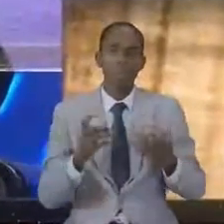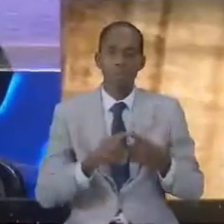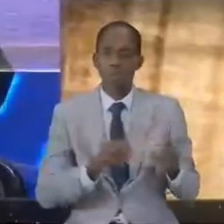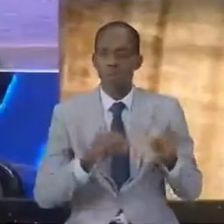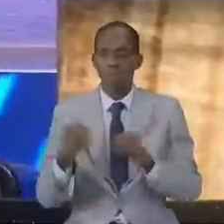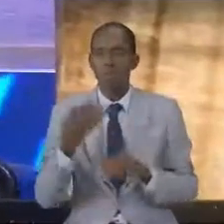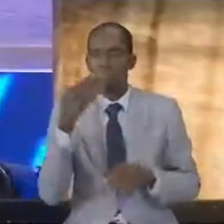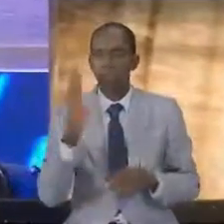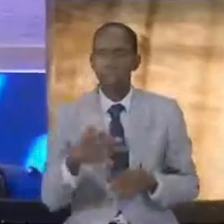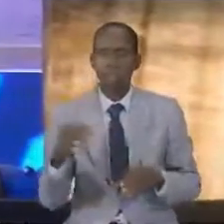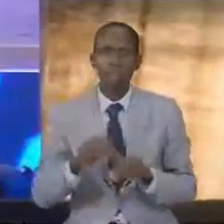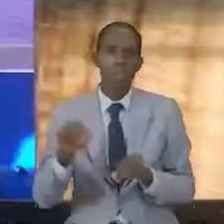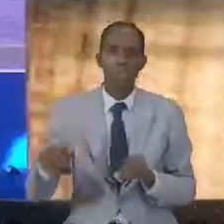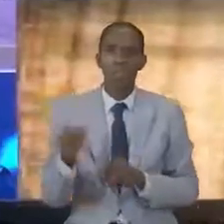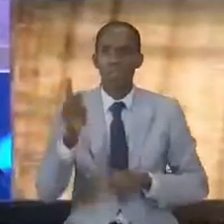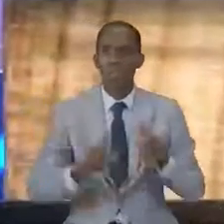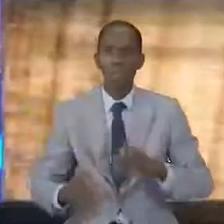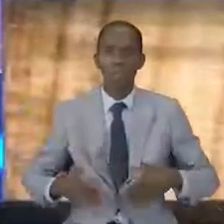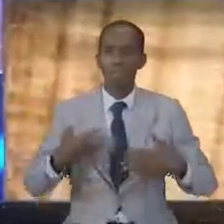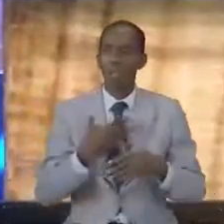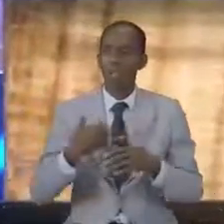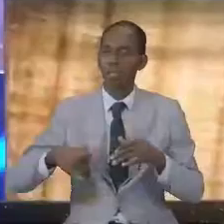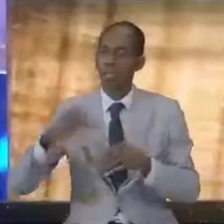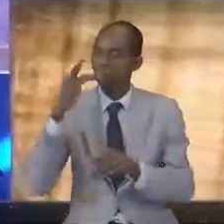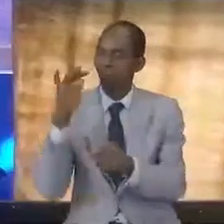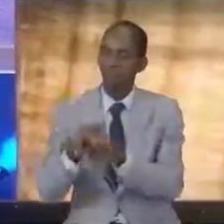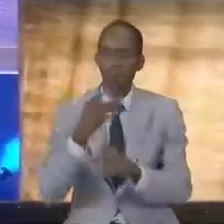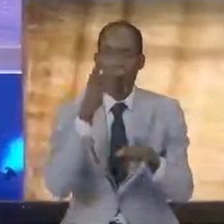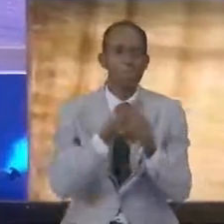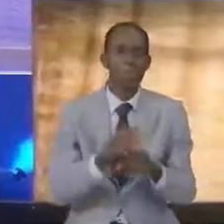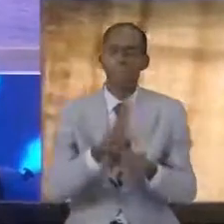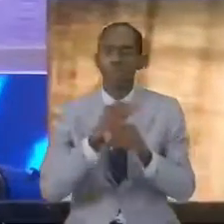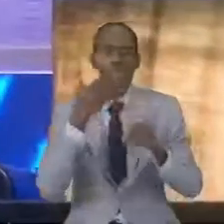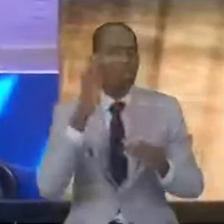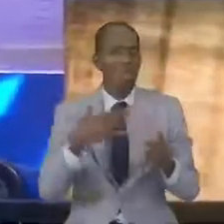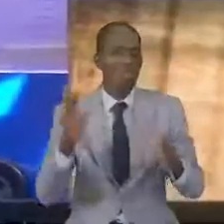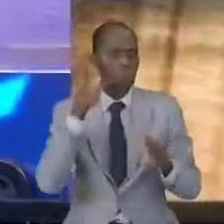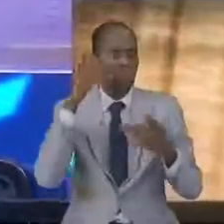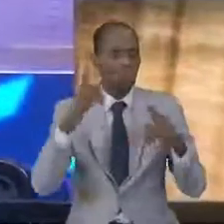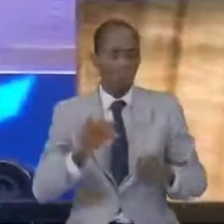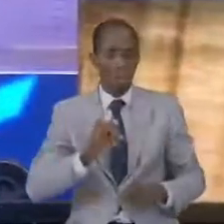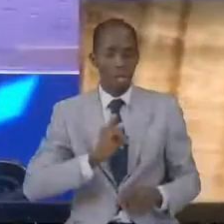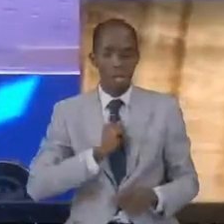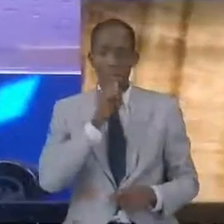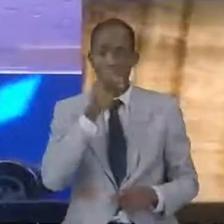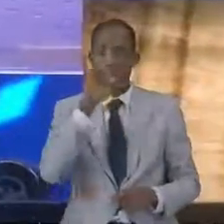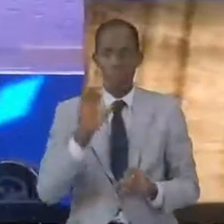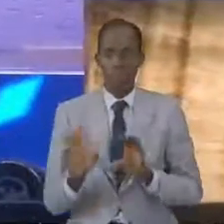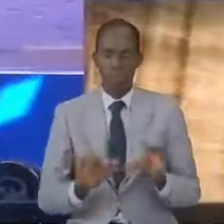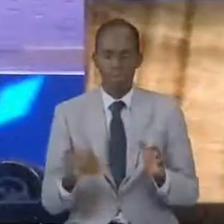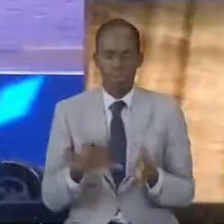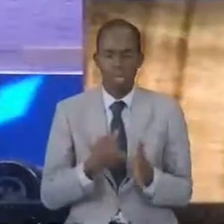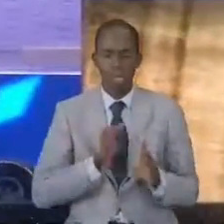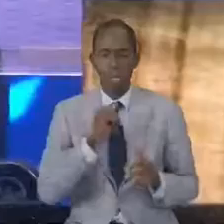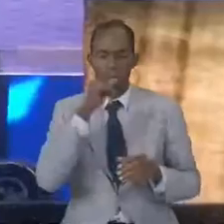la vie des autres et il promettent à ces personnes la liberté pour aucun malent de celui qui le fait je